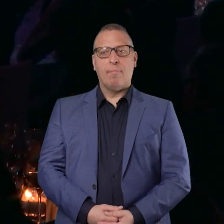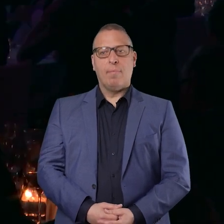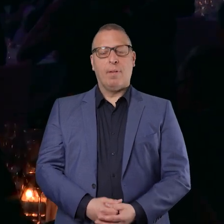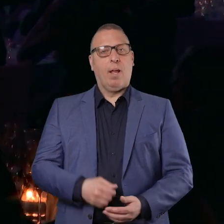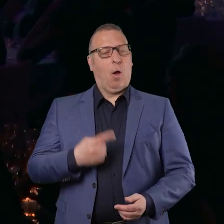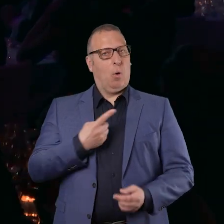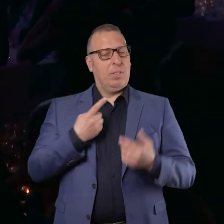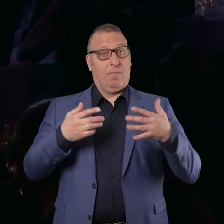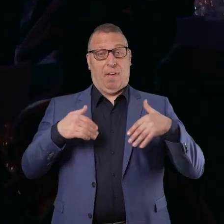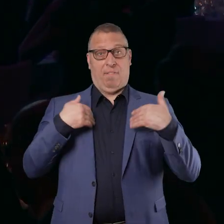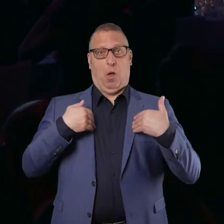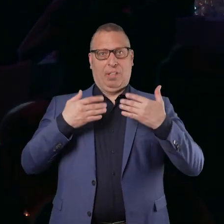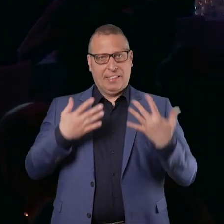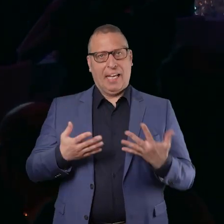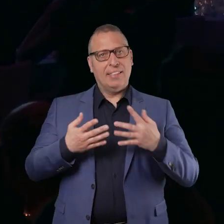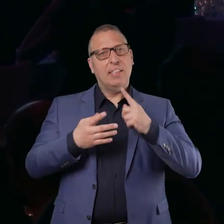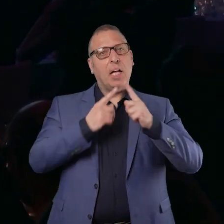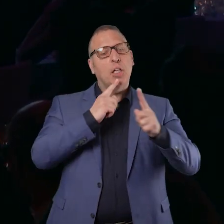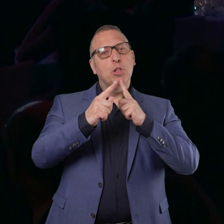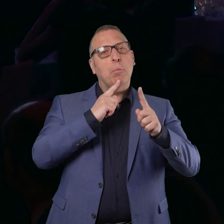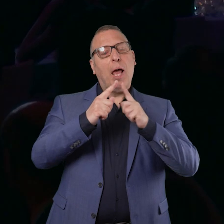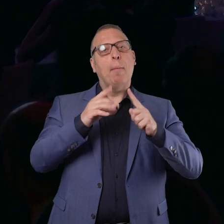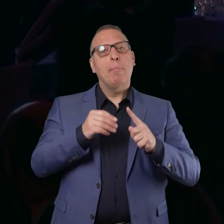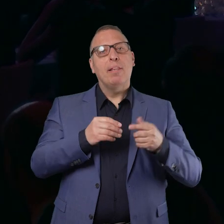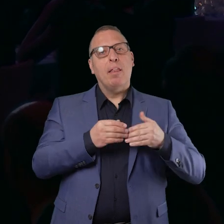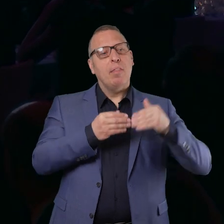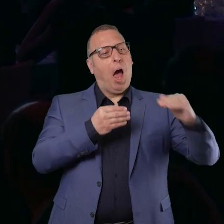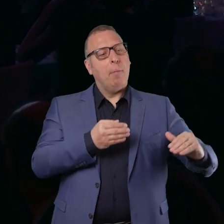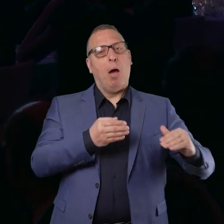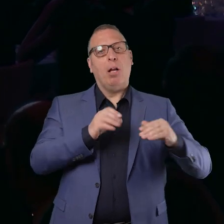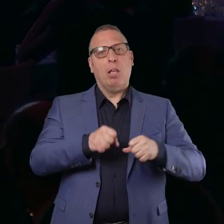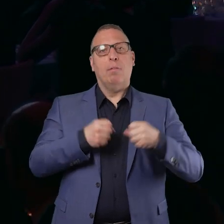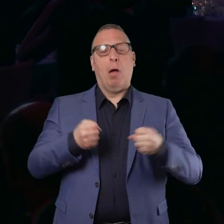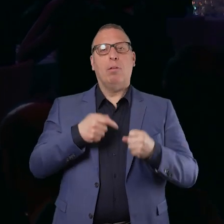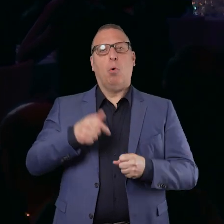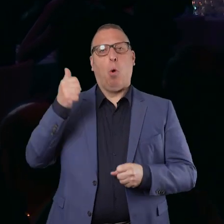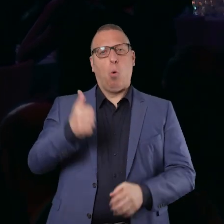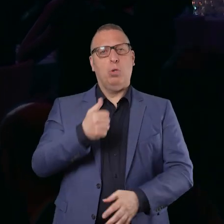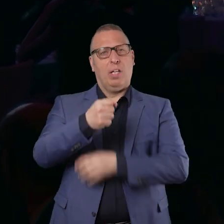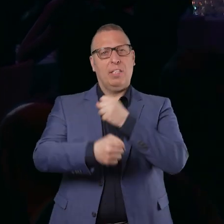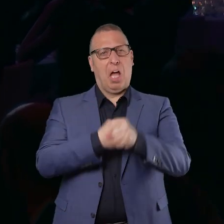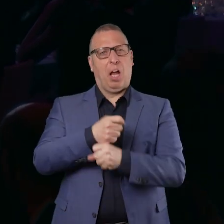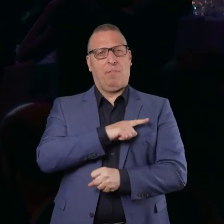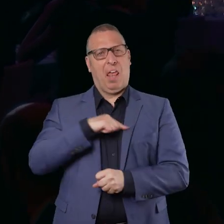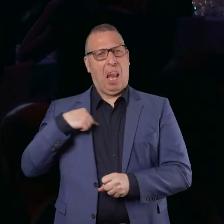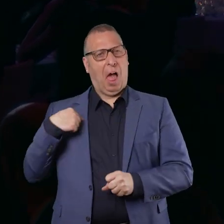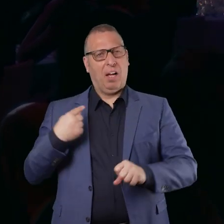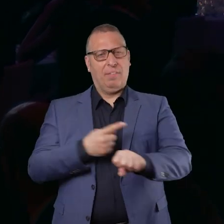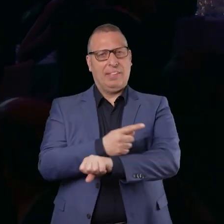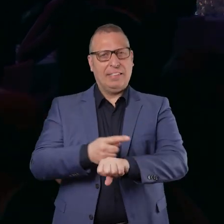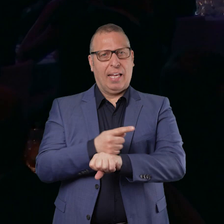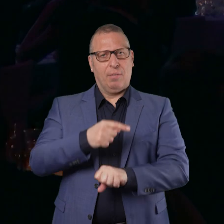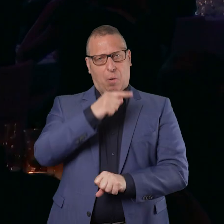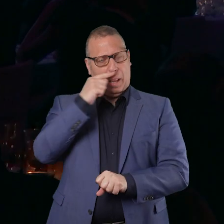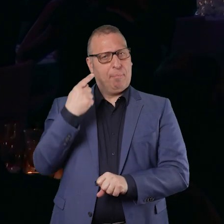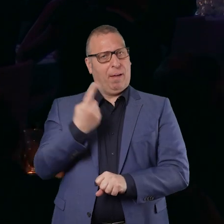Ja, es freut uns sehr, dass wir hier ein Gespräch unter Nachbarn führen können. 100 Jahre ist eine lange Zeit,